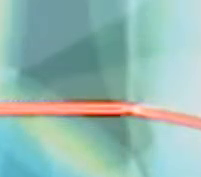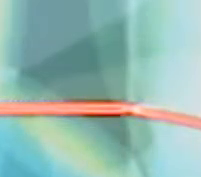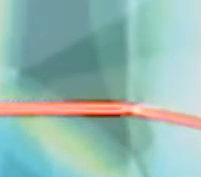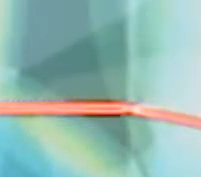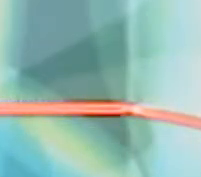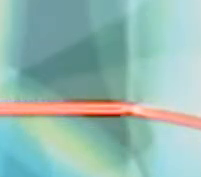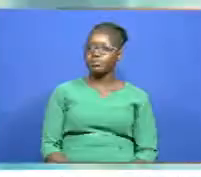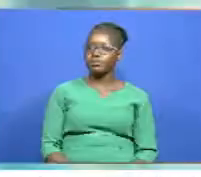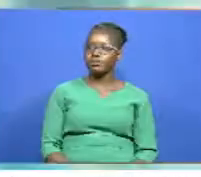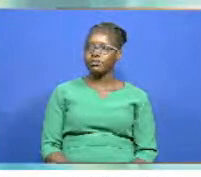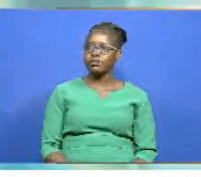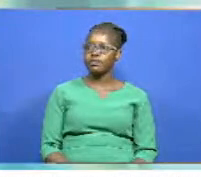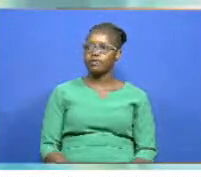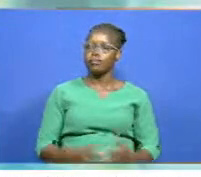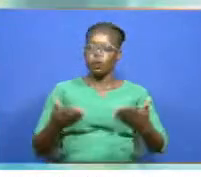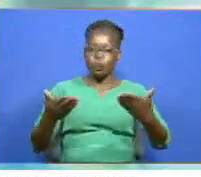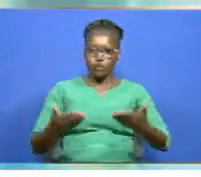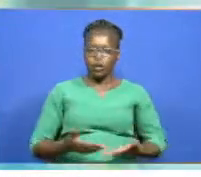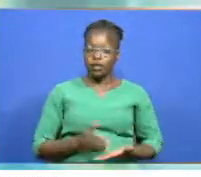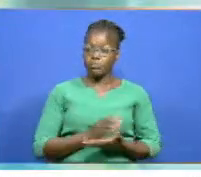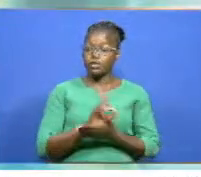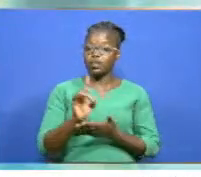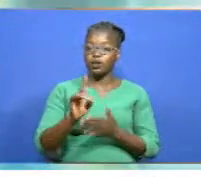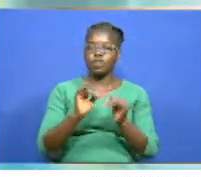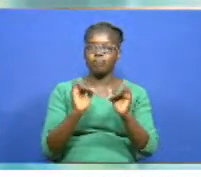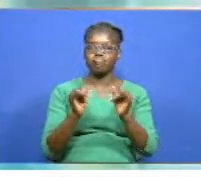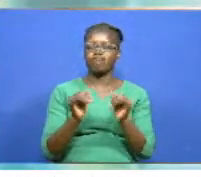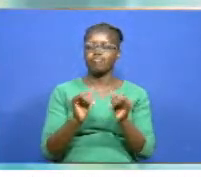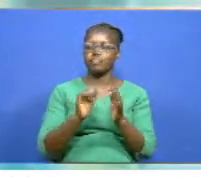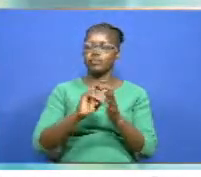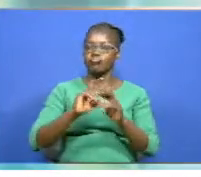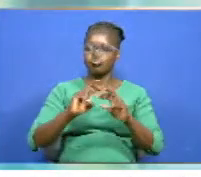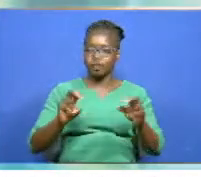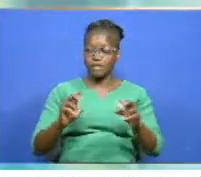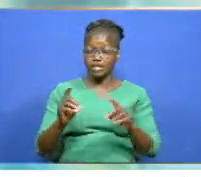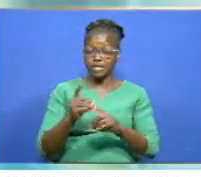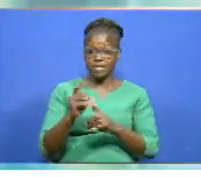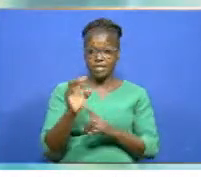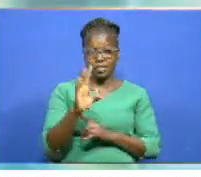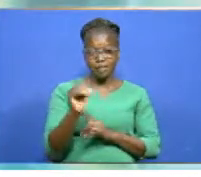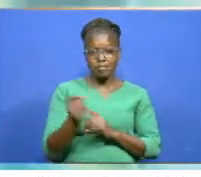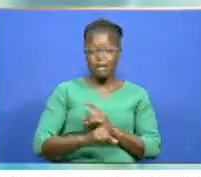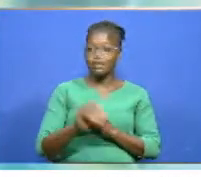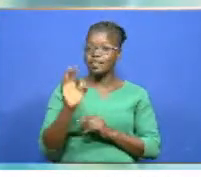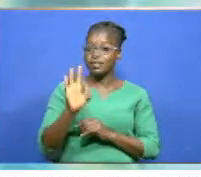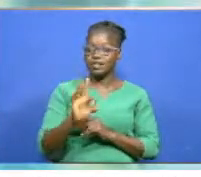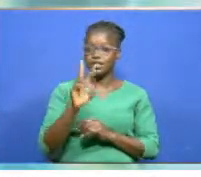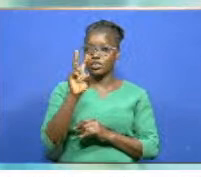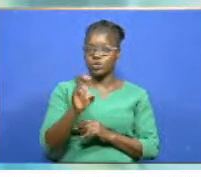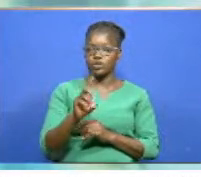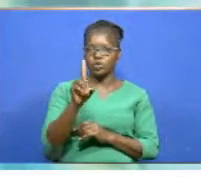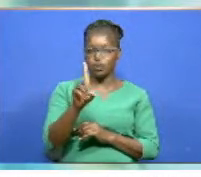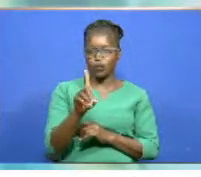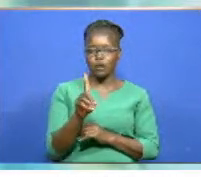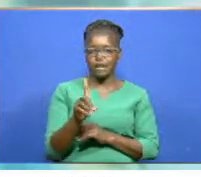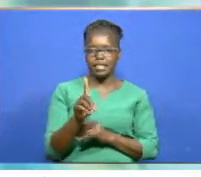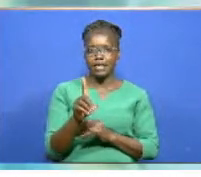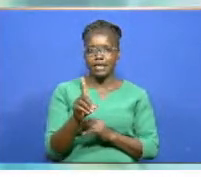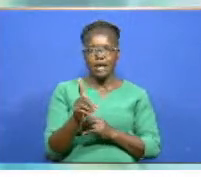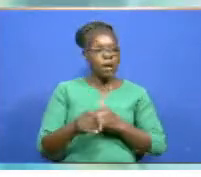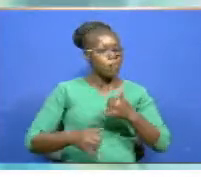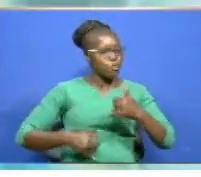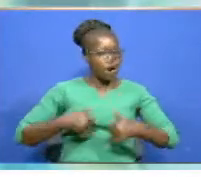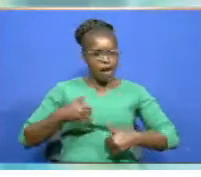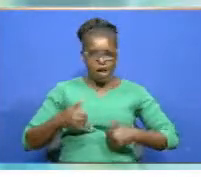Good morning and welcome to Channel 1 News Check on this third day of the third month of the year 2021. A pleasure, and I'm